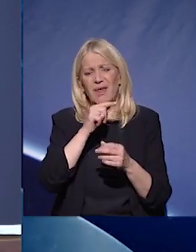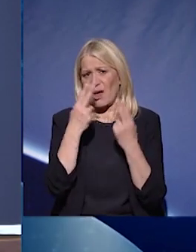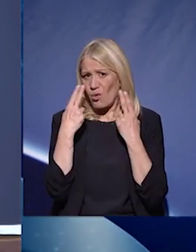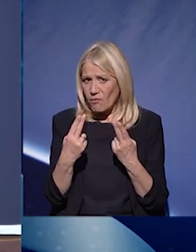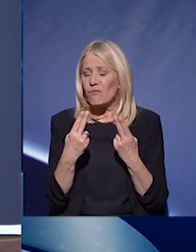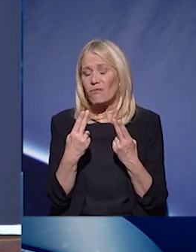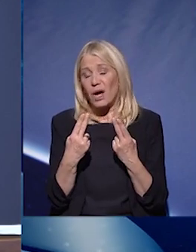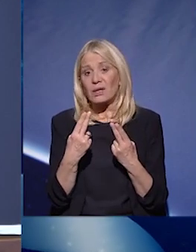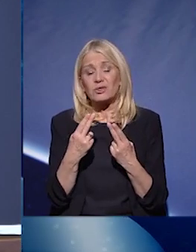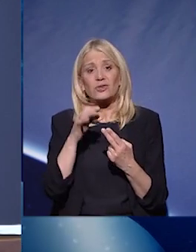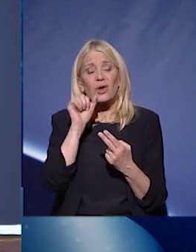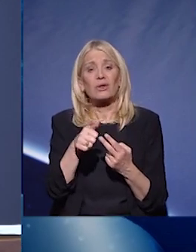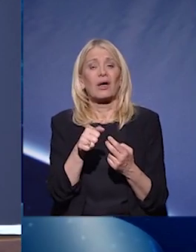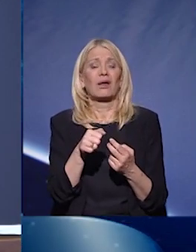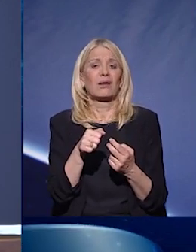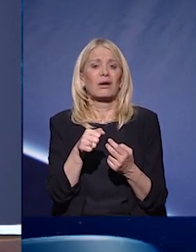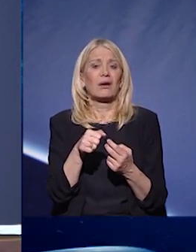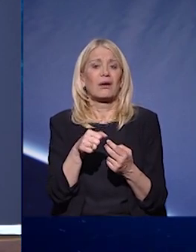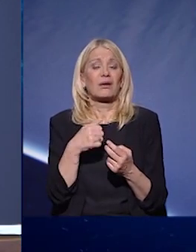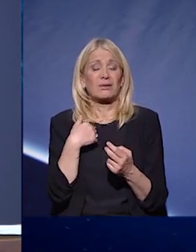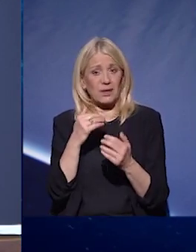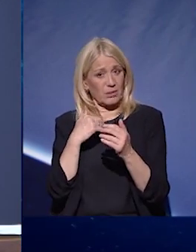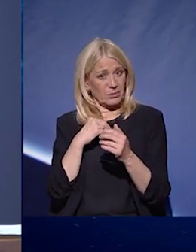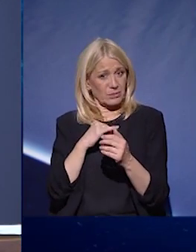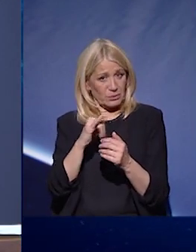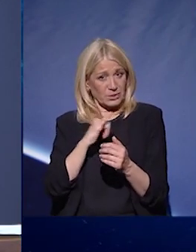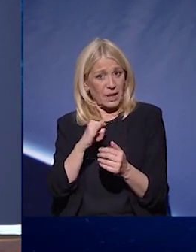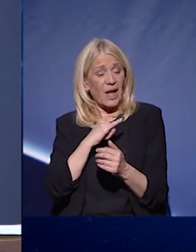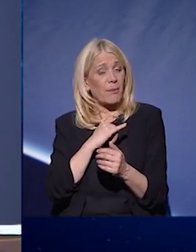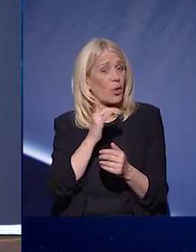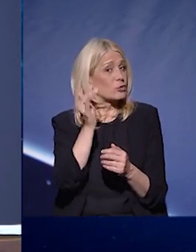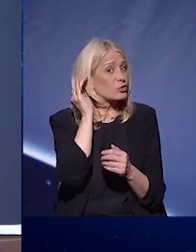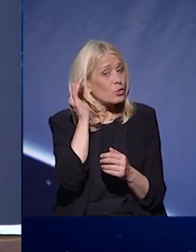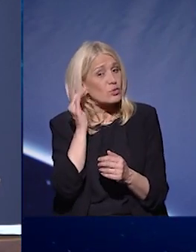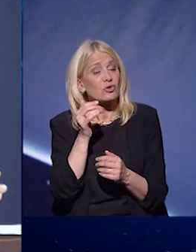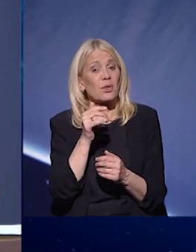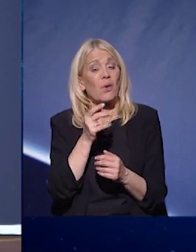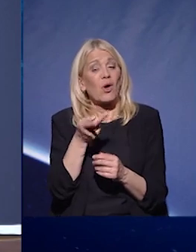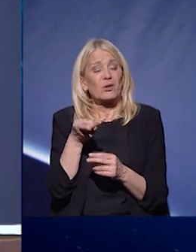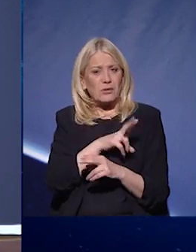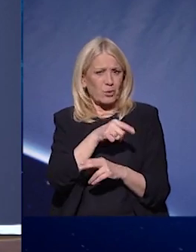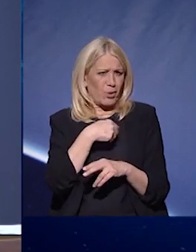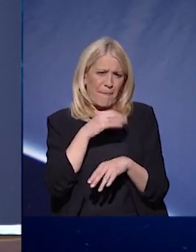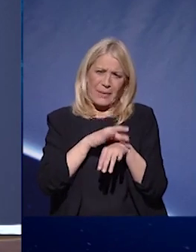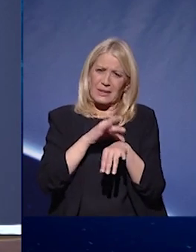važno da se uzajamno slušamo sa ovog drugog